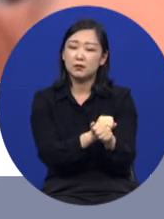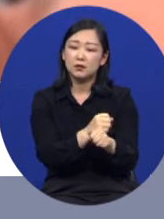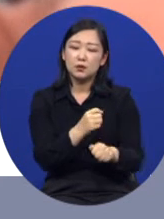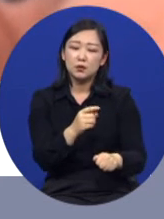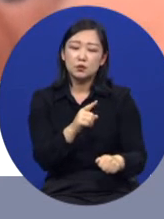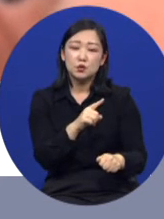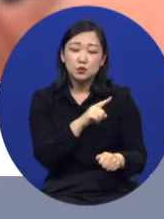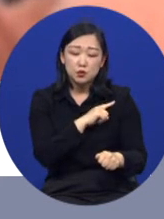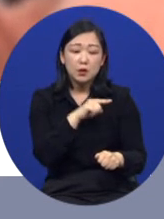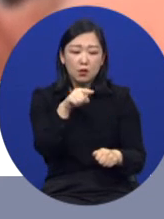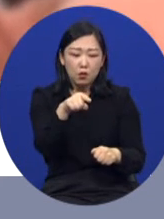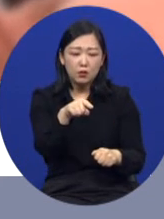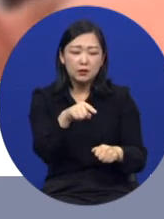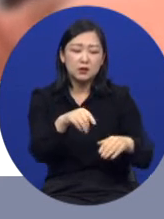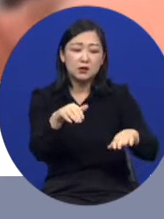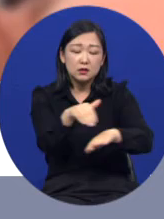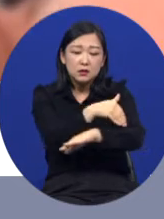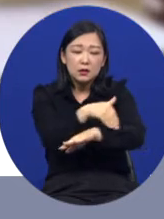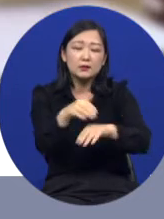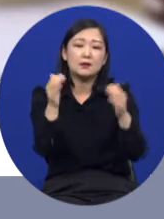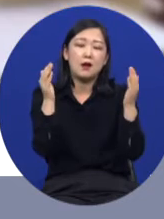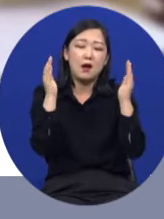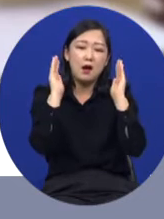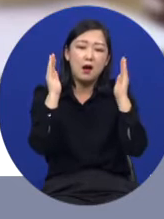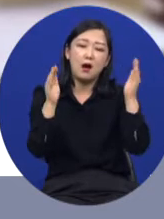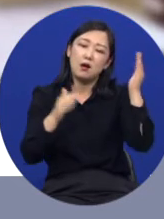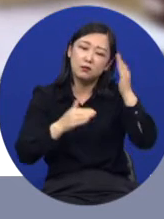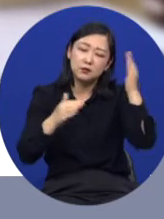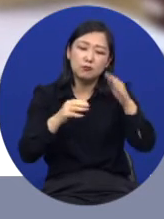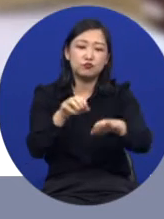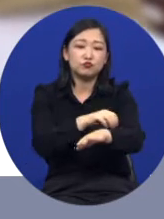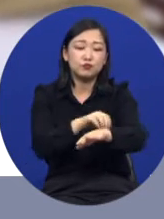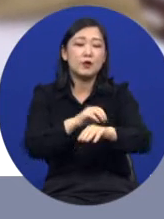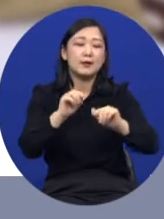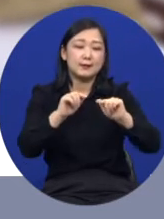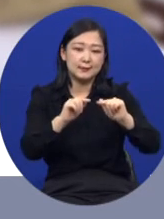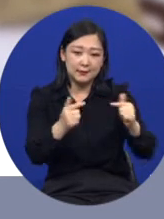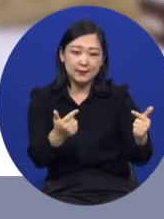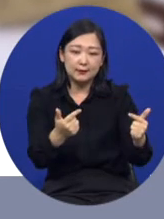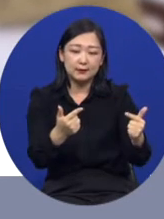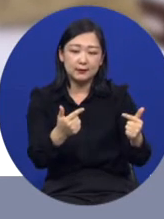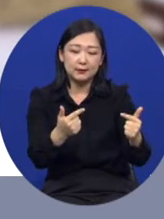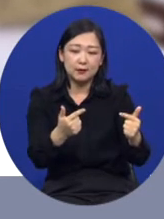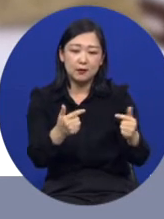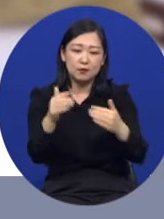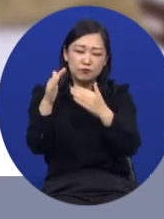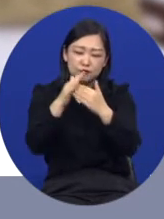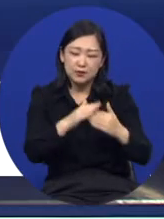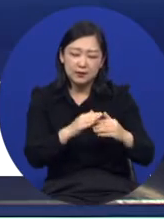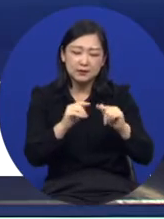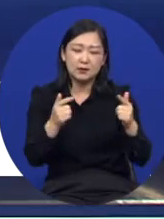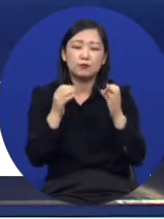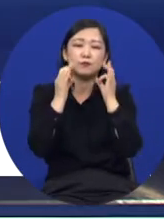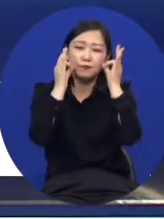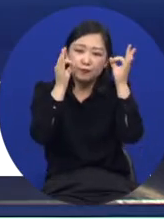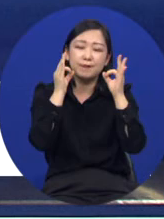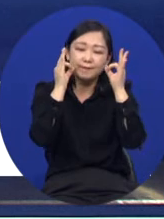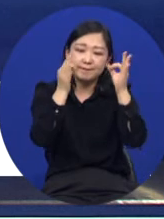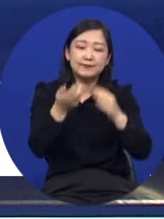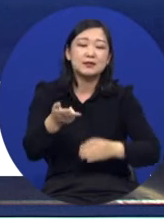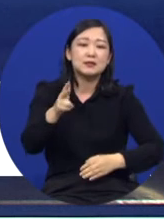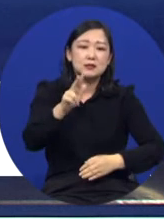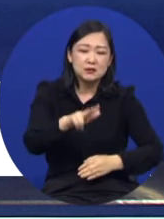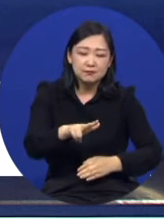거기에 다니는 아이들이 불편하지는 않고 어떤 불이익을 당하지 않게끔 애를 써보겠는데, 문제는